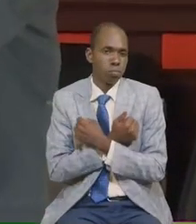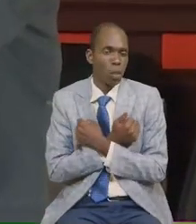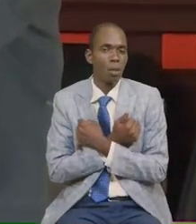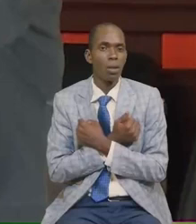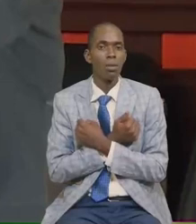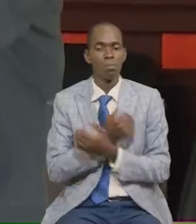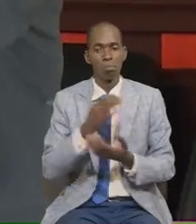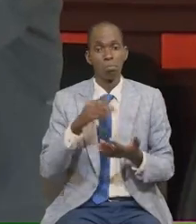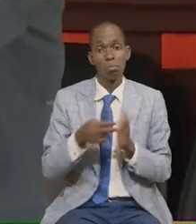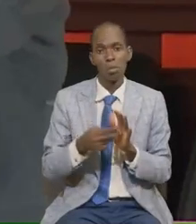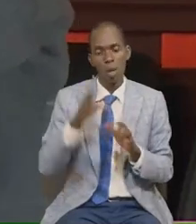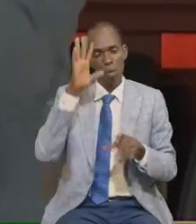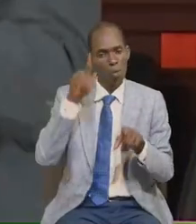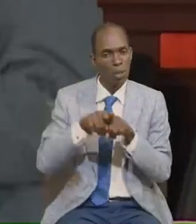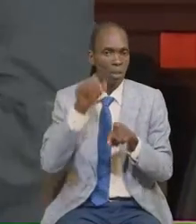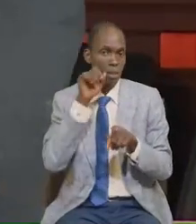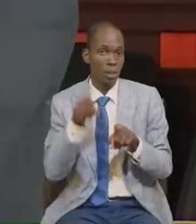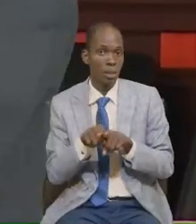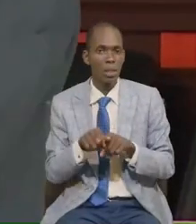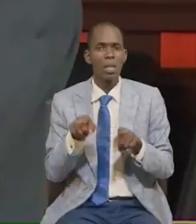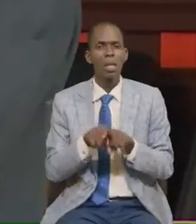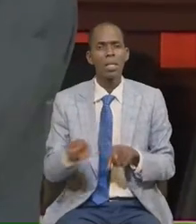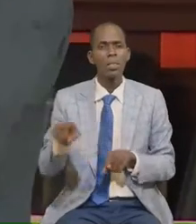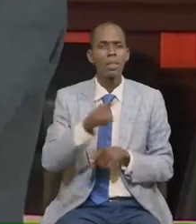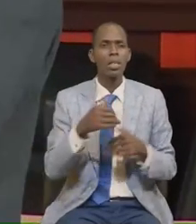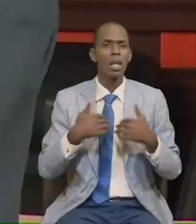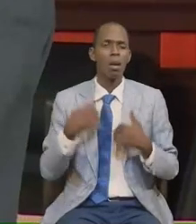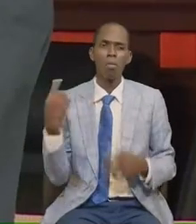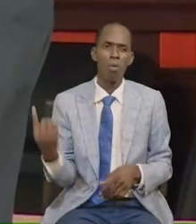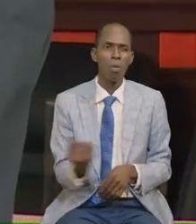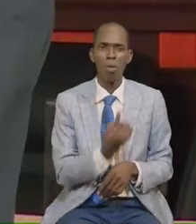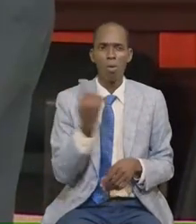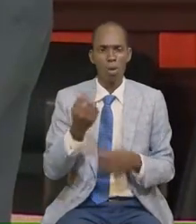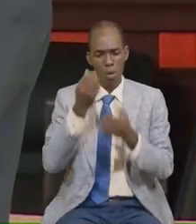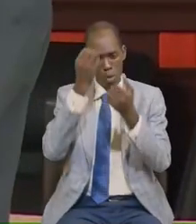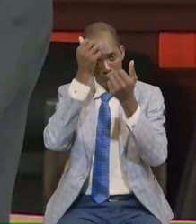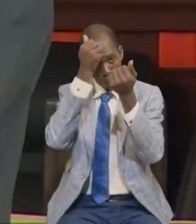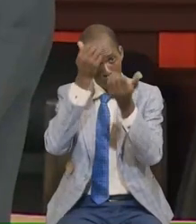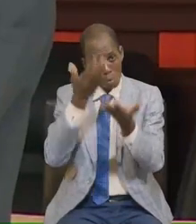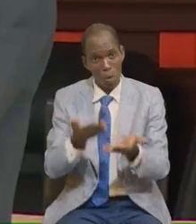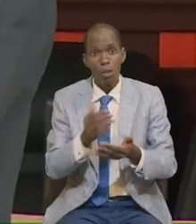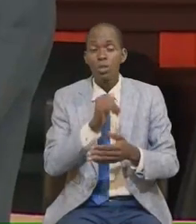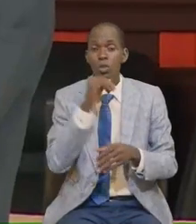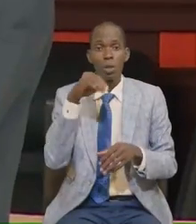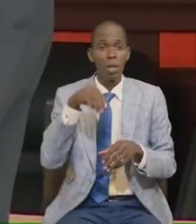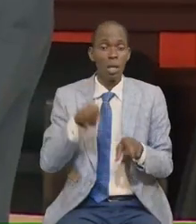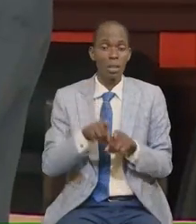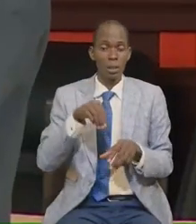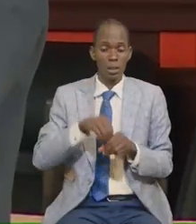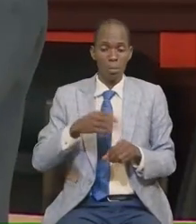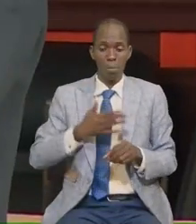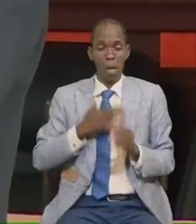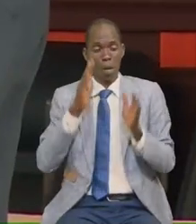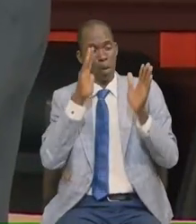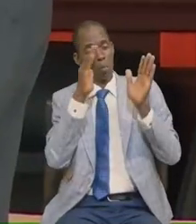ainsi mais bien d'aimer frère comme vous avez toujours obéi travaillez avec salut avec crainte et